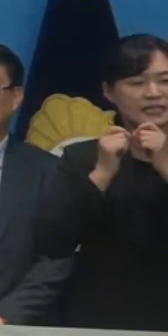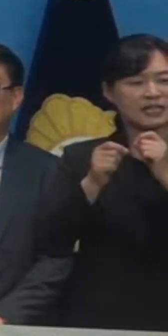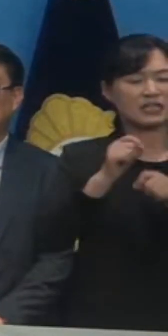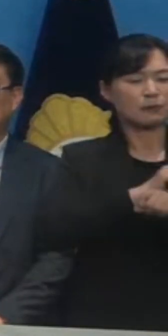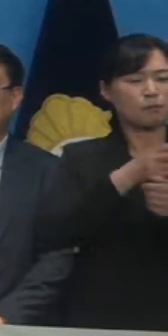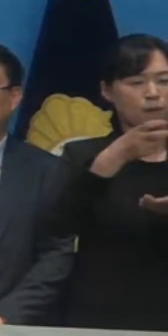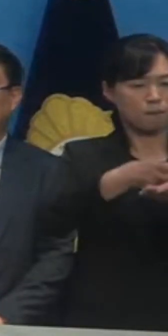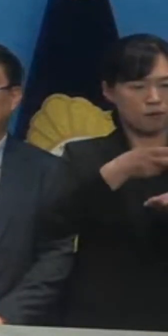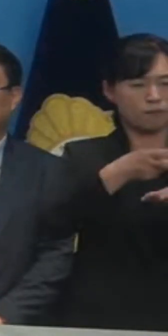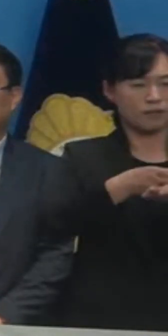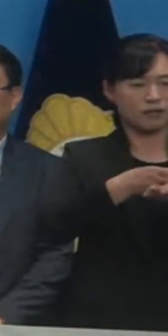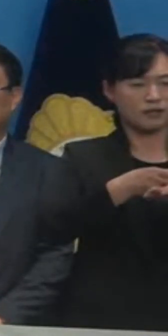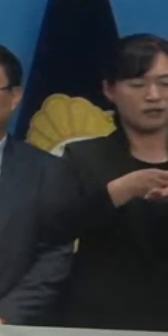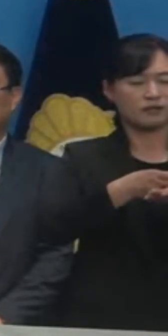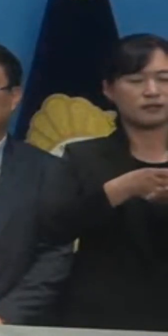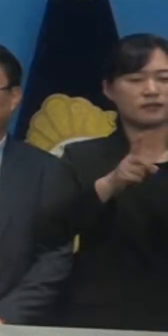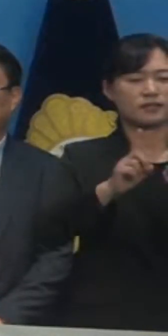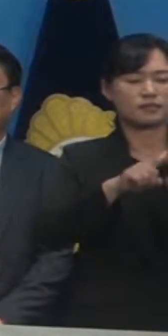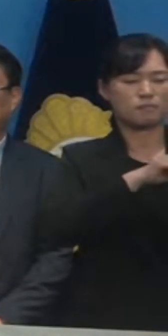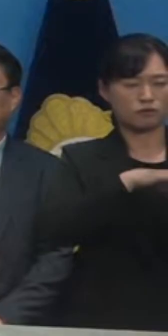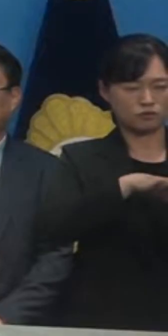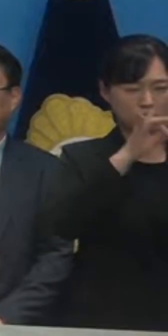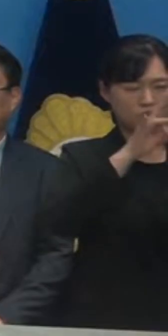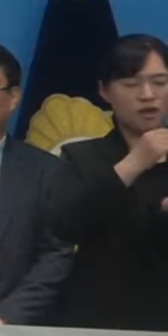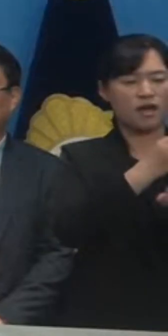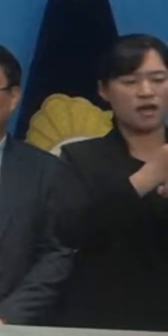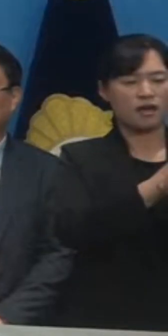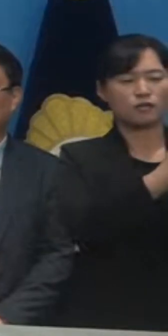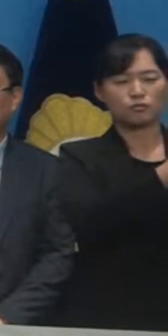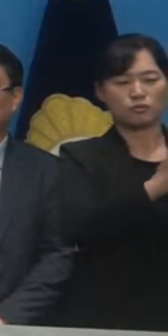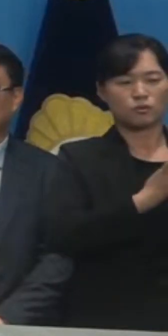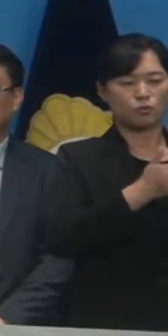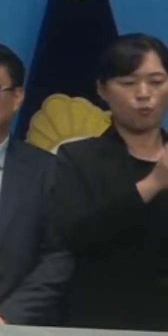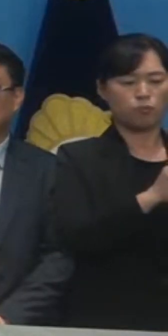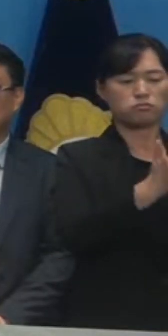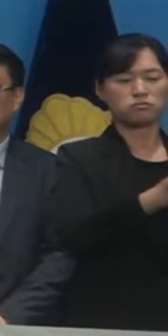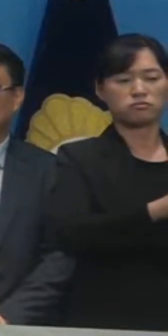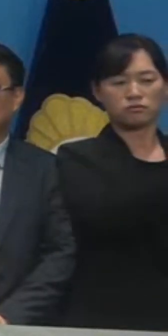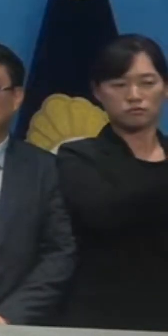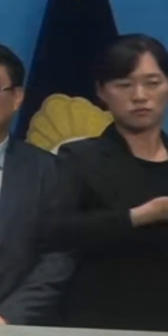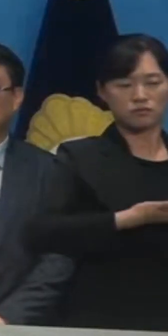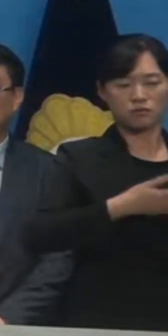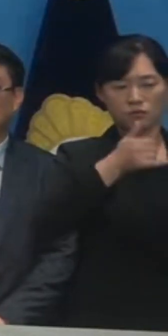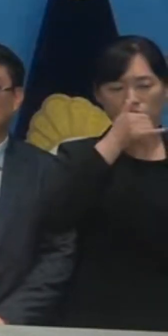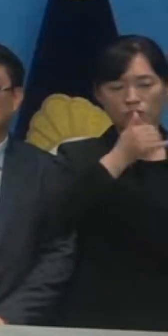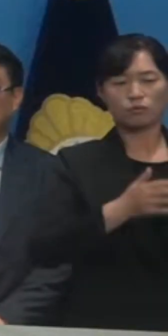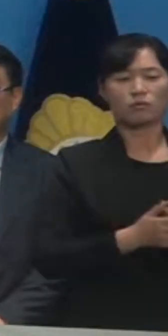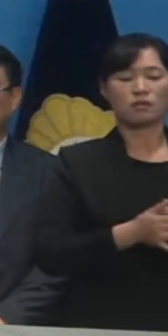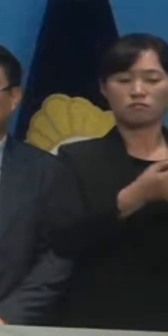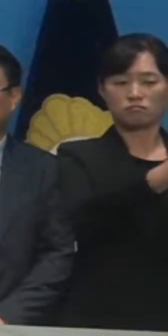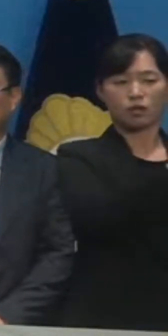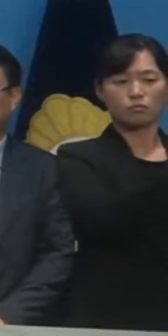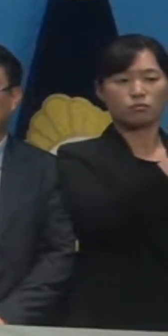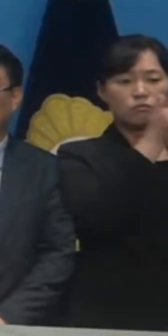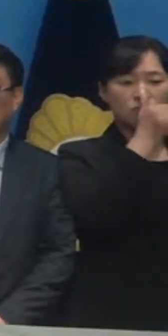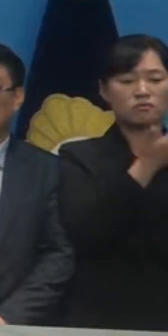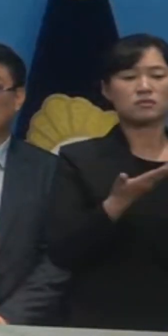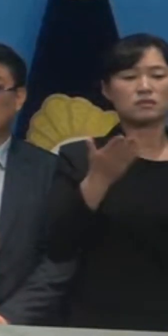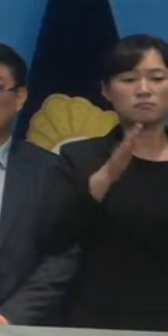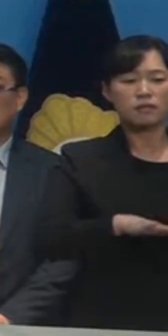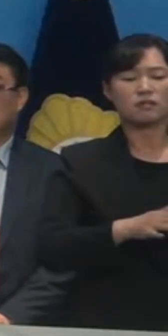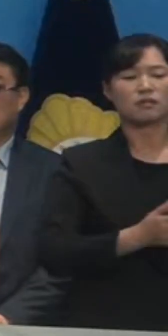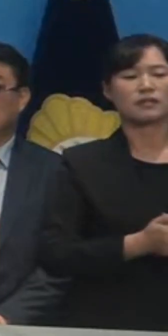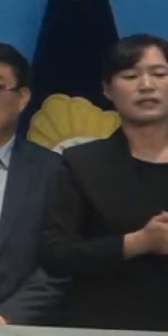양형기준 강화를 가장 우선적으로 챙기겠다고 공문호를 보내면서 공문까지 보내면서 이렇게 약속했으나